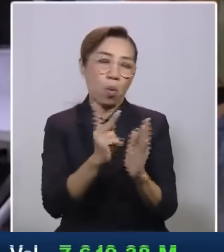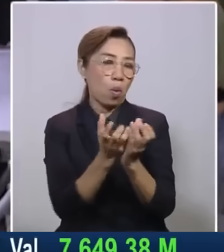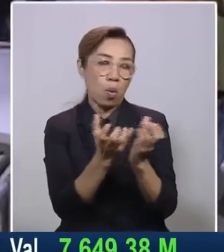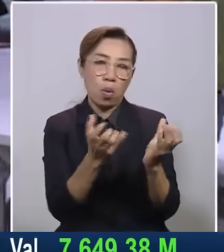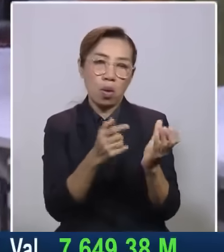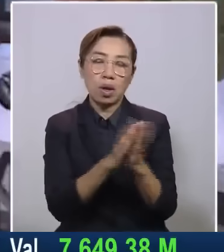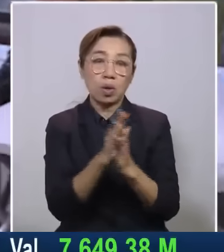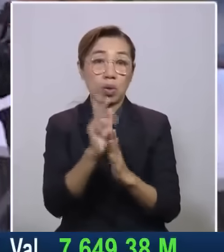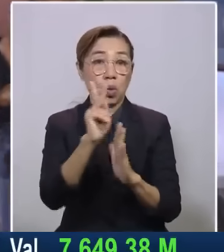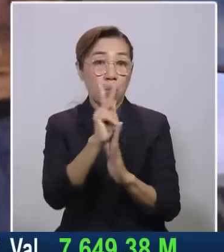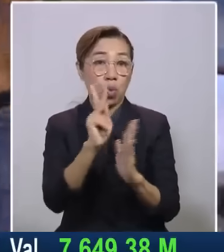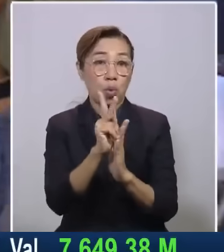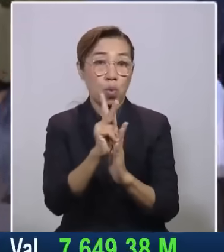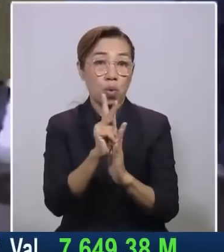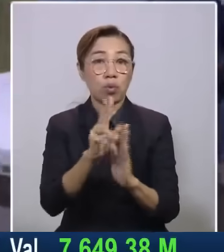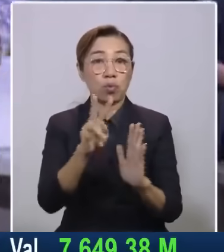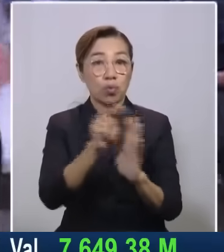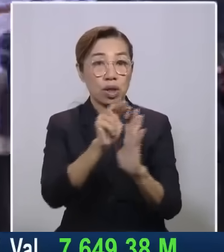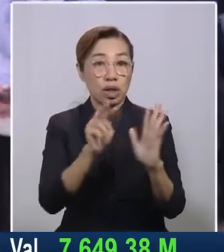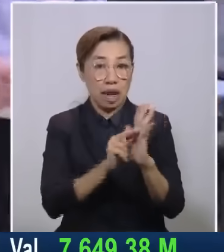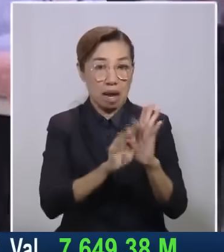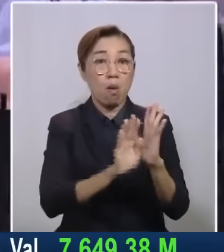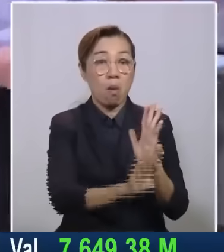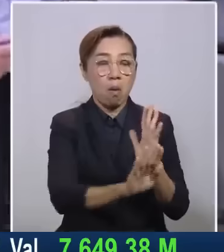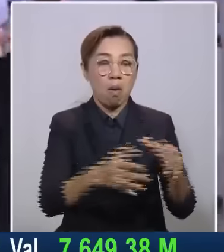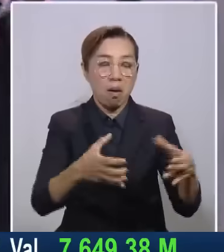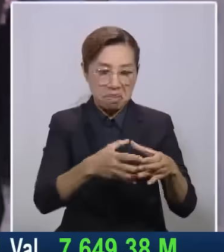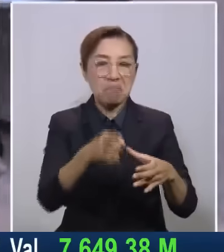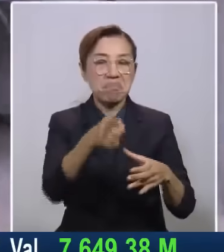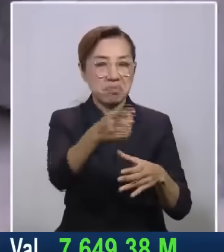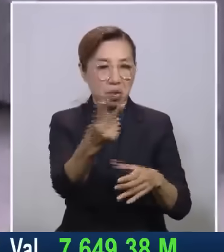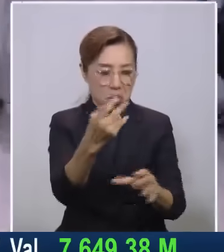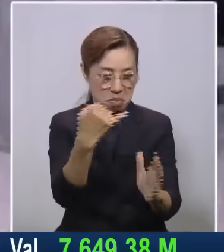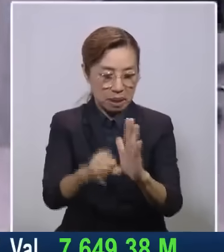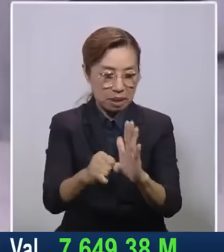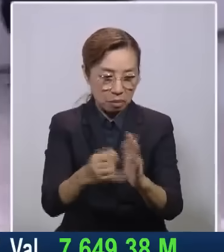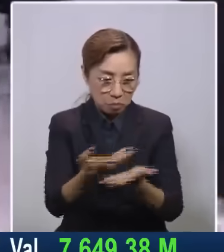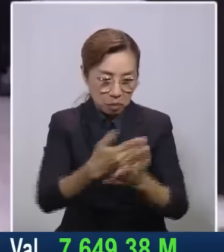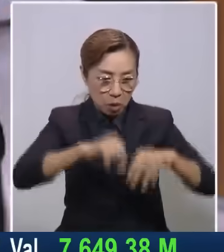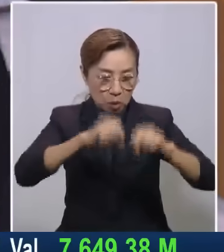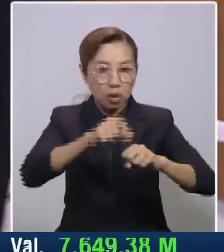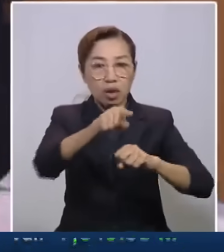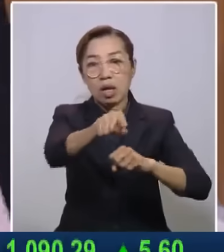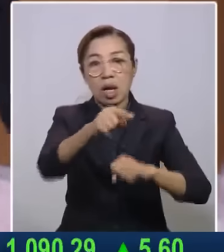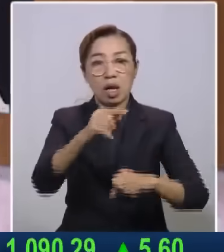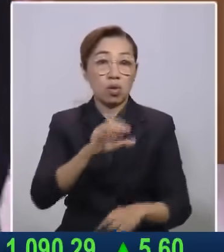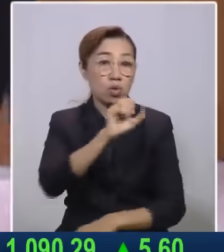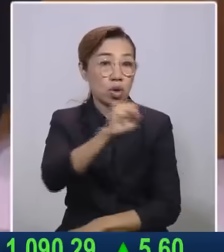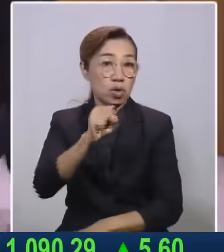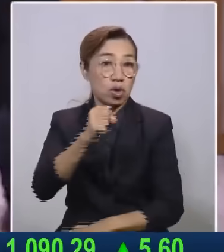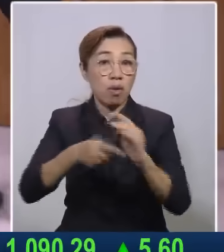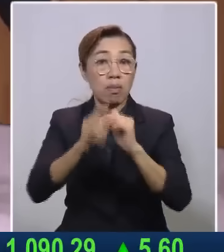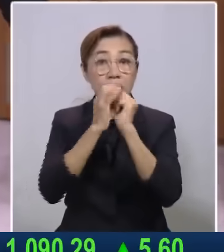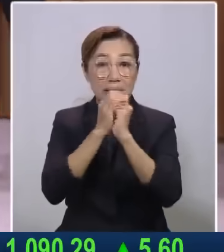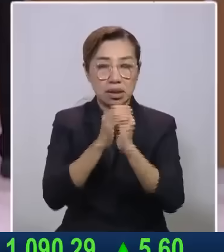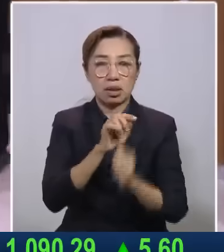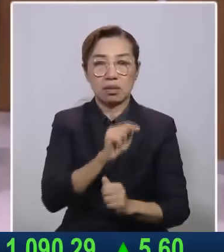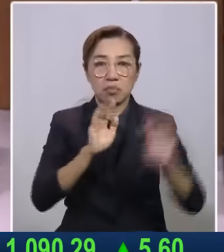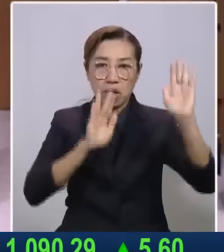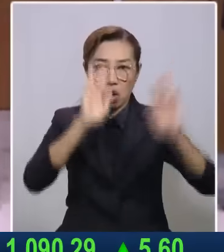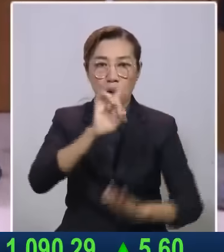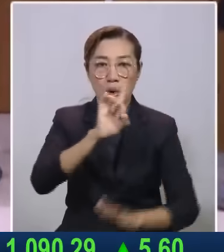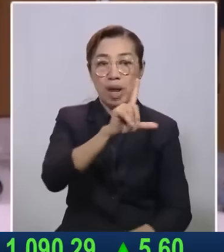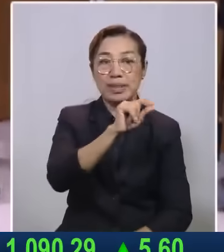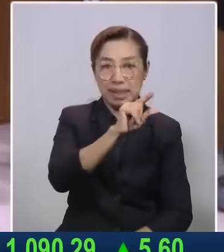ครับมติที่ประชุมออกมาแล้วนะฮะให้นายวุฒิพงษ์ออกจากพรรคก้าวไกลด้วยมติ 120